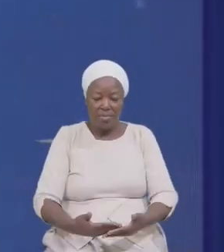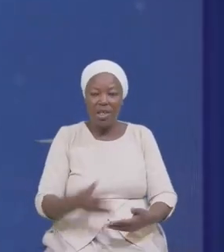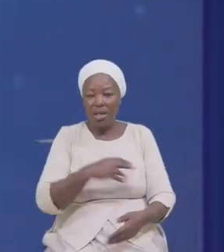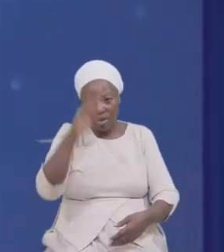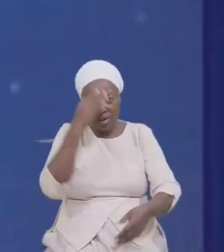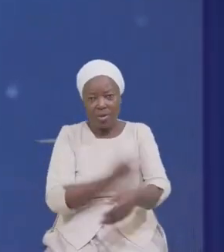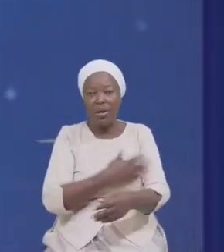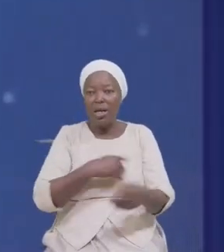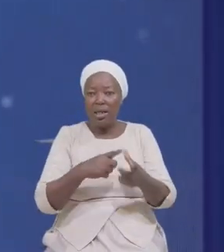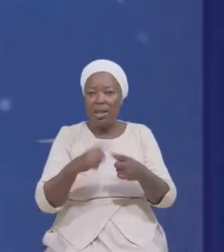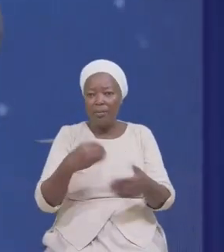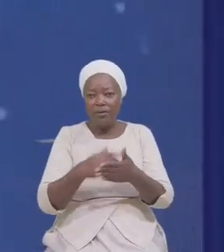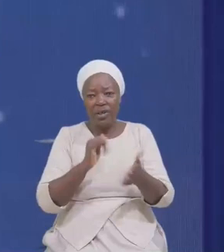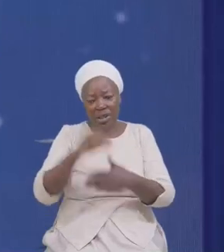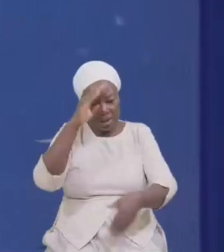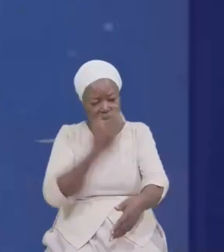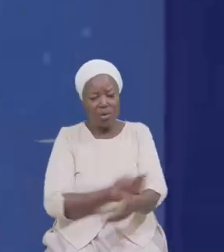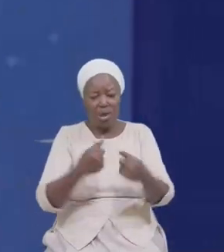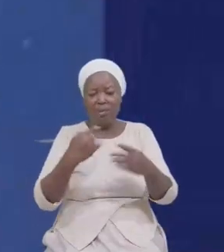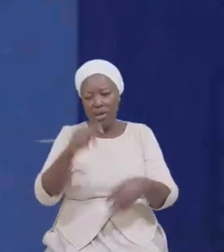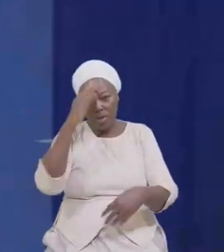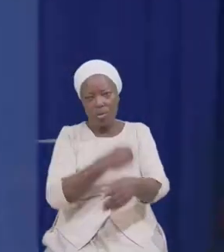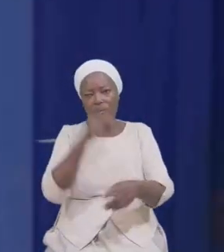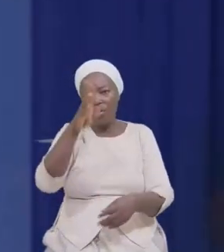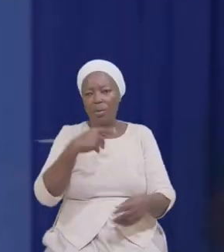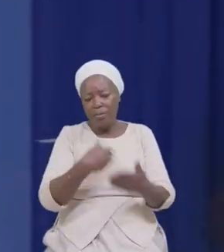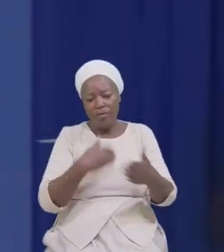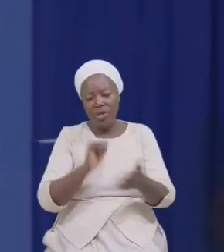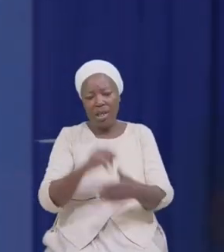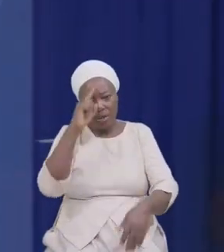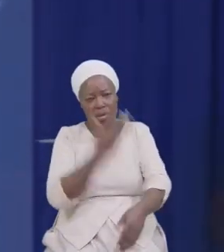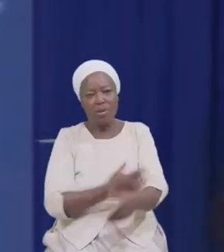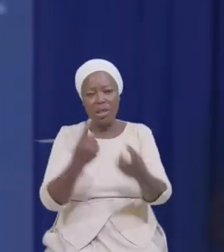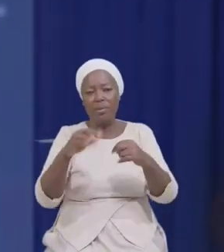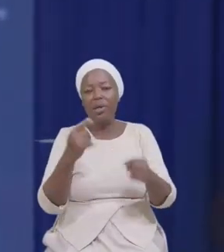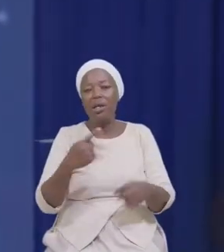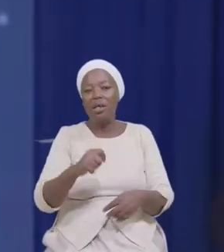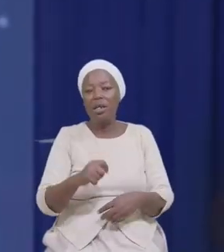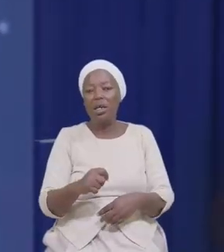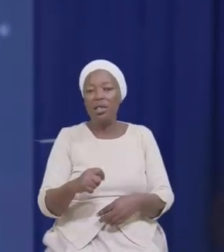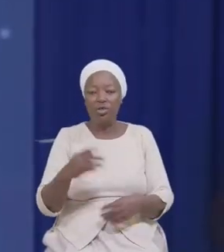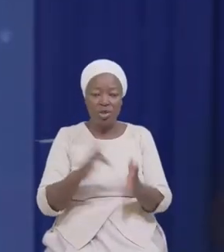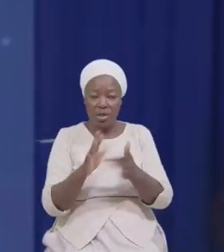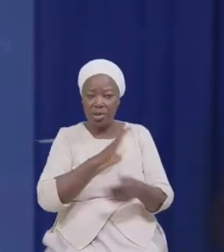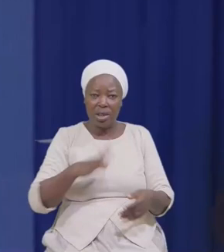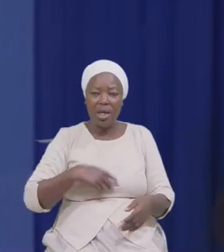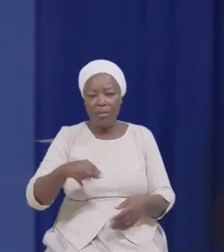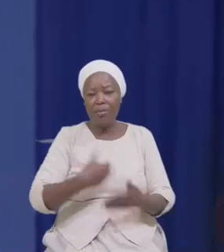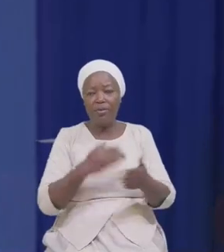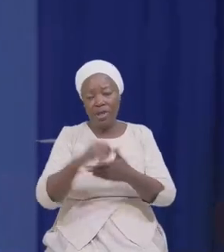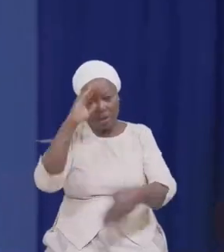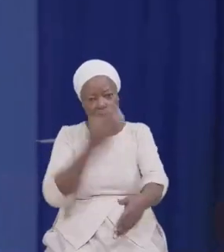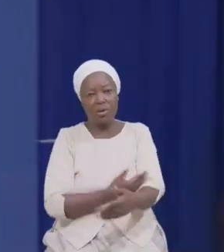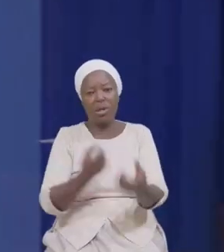Fils de Dieu, avant que ce fils ne vienne, Jésus-Christ, avant que ce fils ne vienne, Emmanuel. Toutes les choses